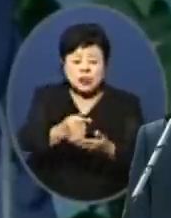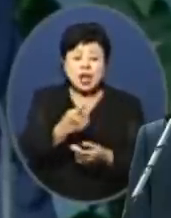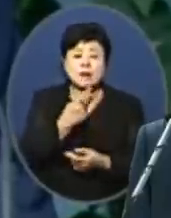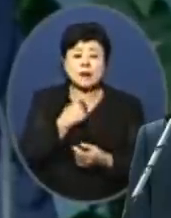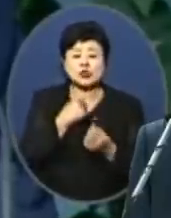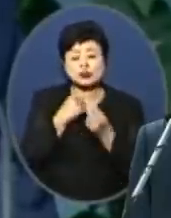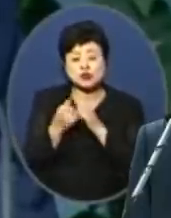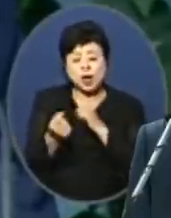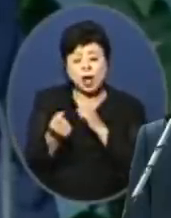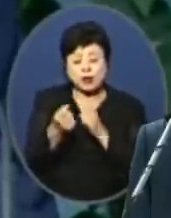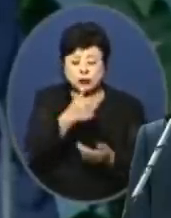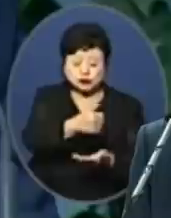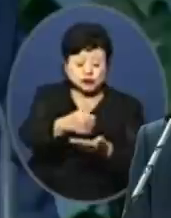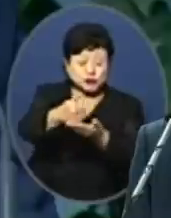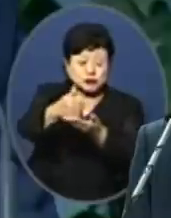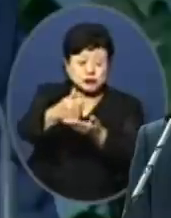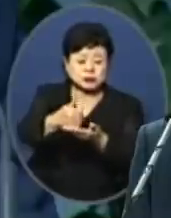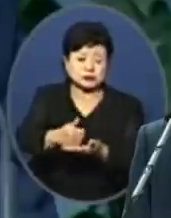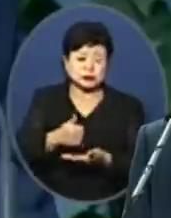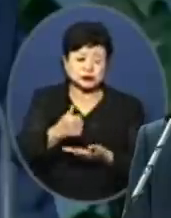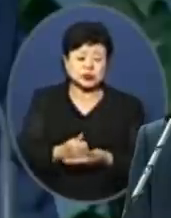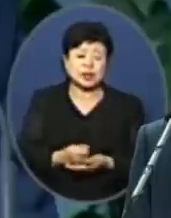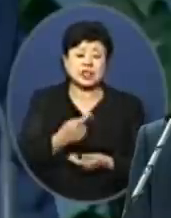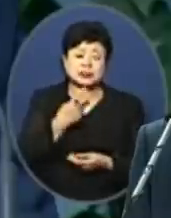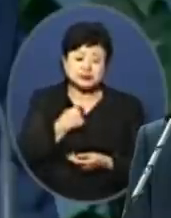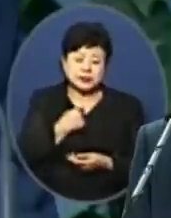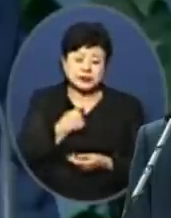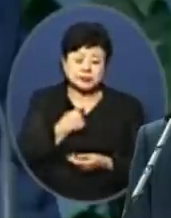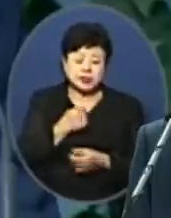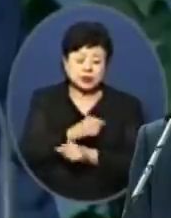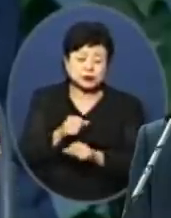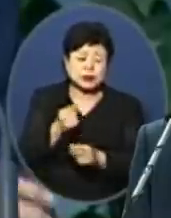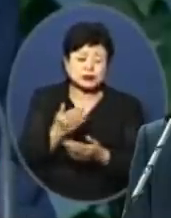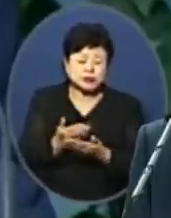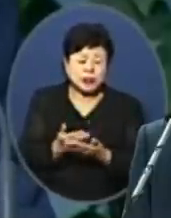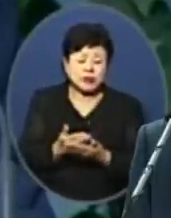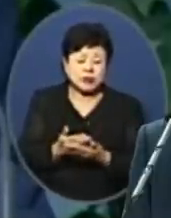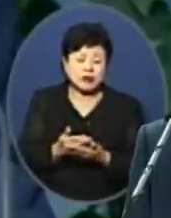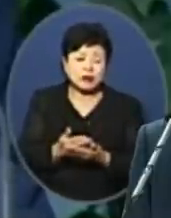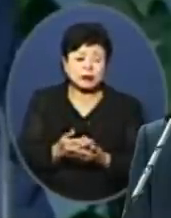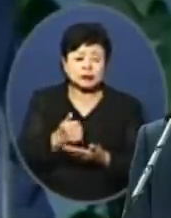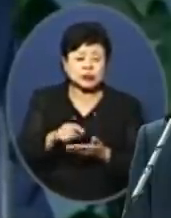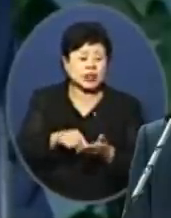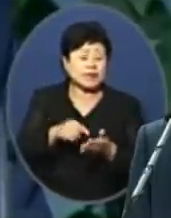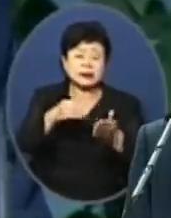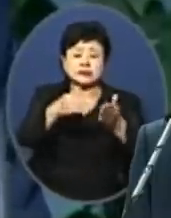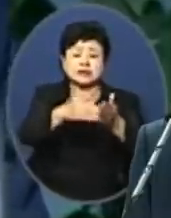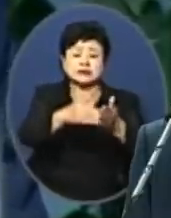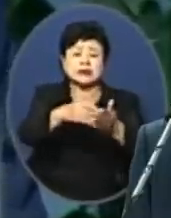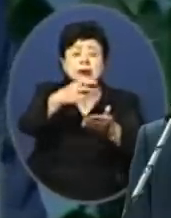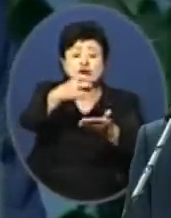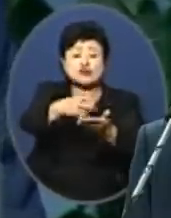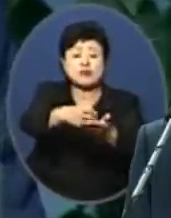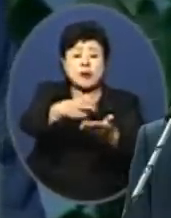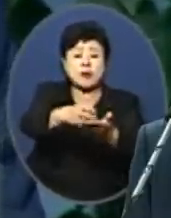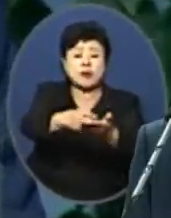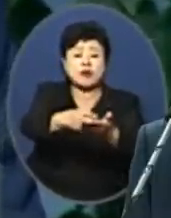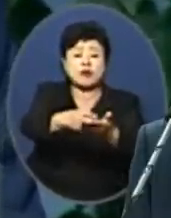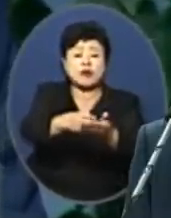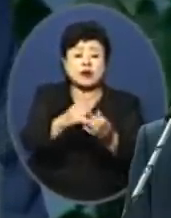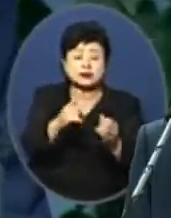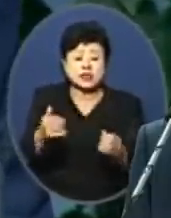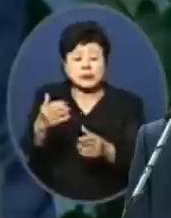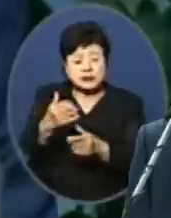지었는데도 불구하고 주님 내 죄 지었습니다. 잘못했습니다. 용서해 주십시오. 싹 씻어버려. 그러니 율법이 아무리